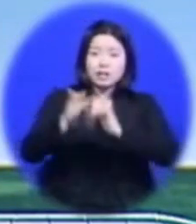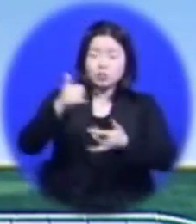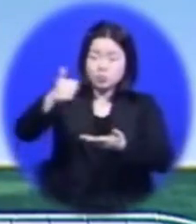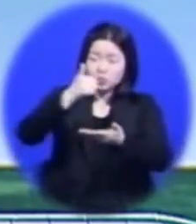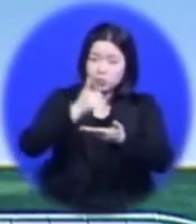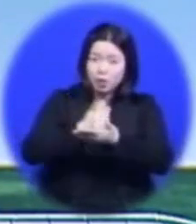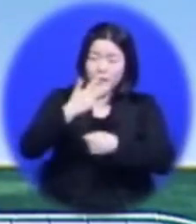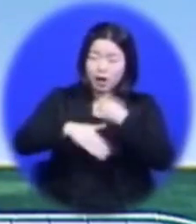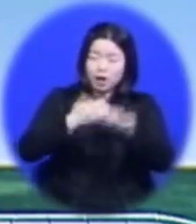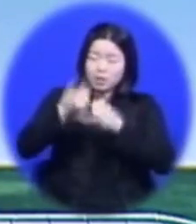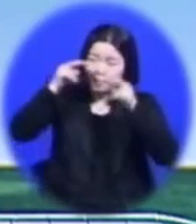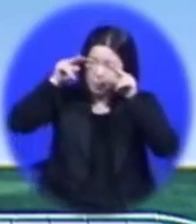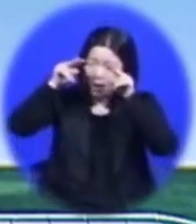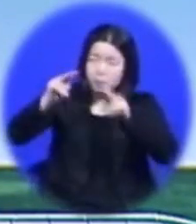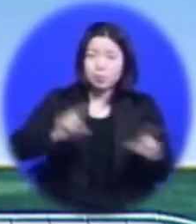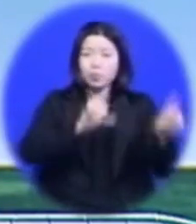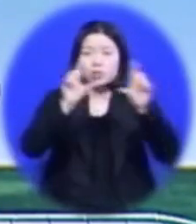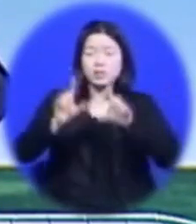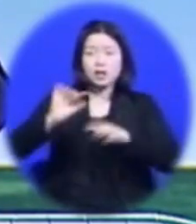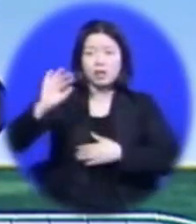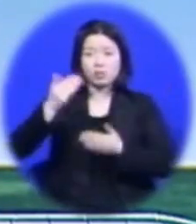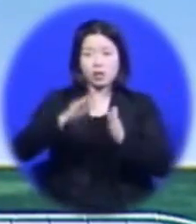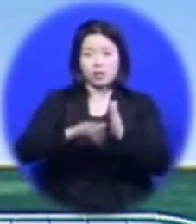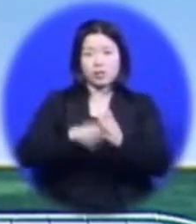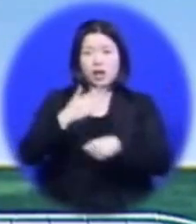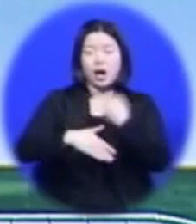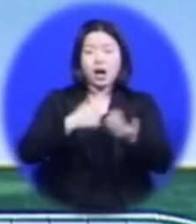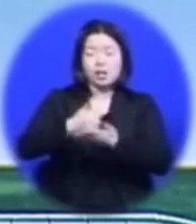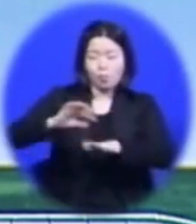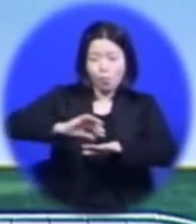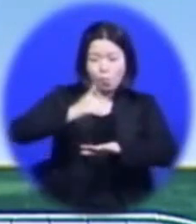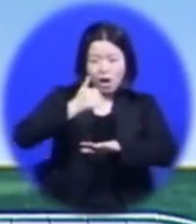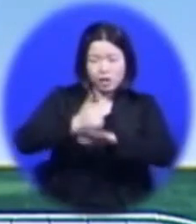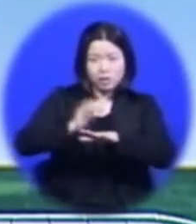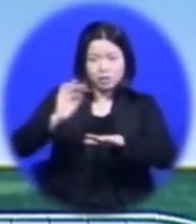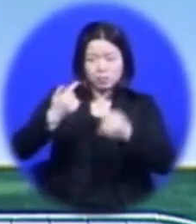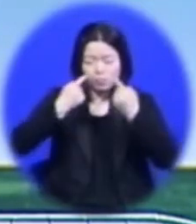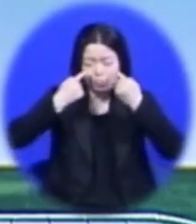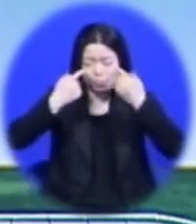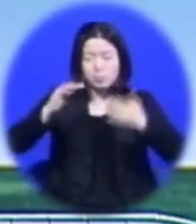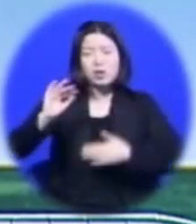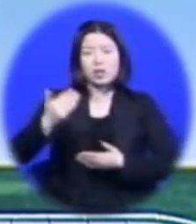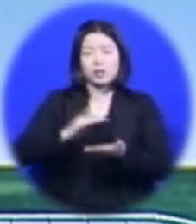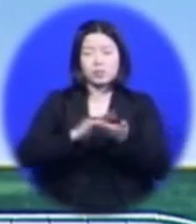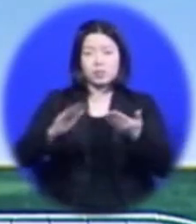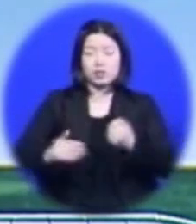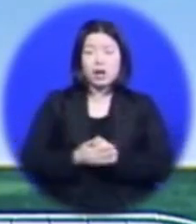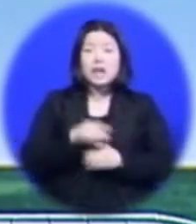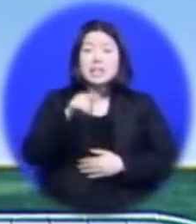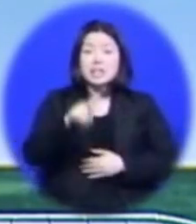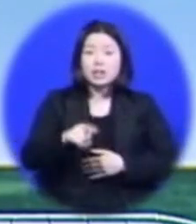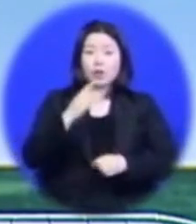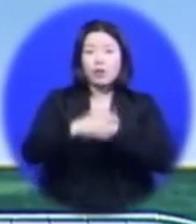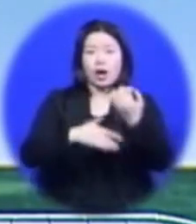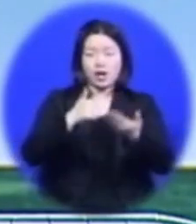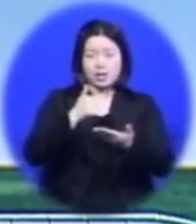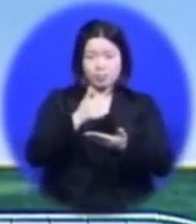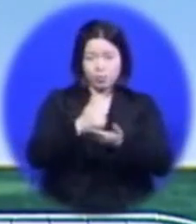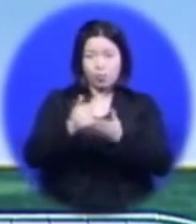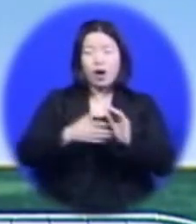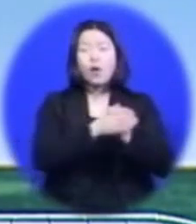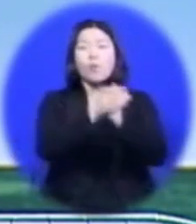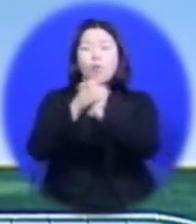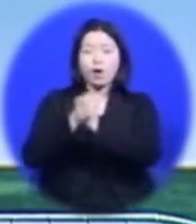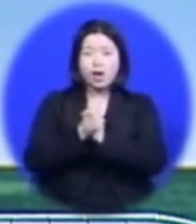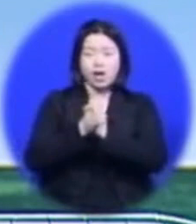살게 되면서 이제 하나님의 왕되심이 분명해지는 거죠. 그것을 하나님과 화해했다,